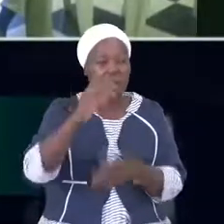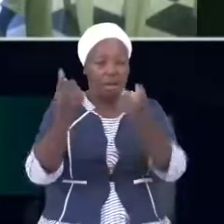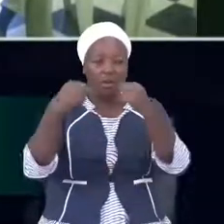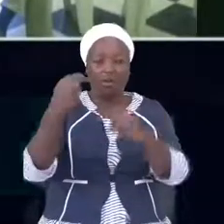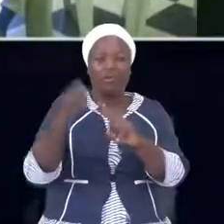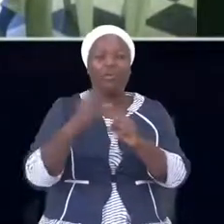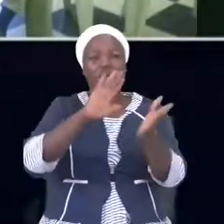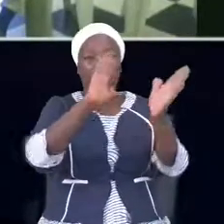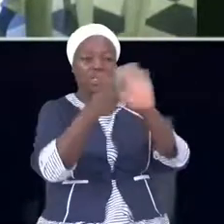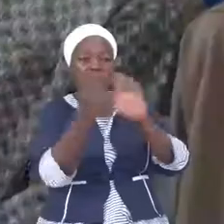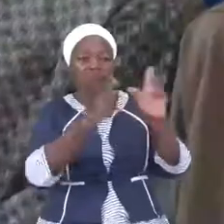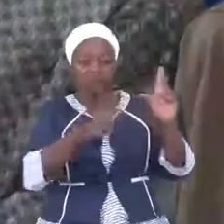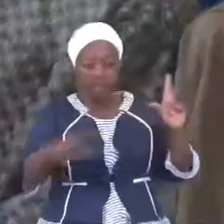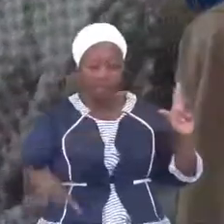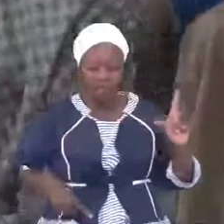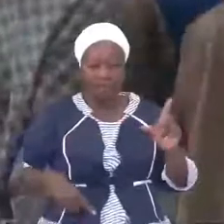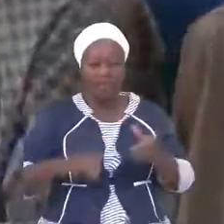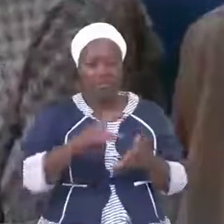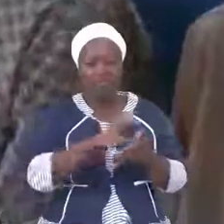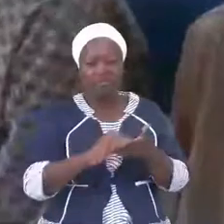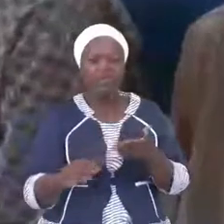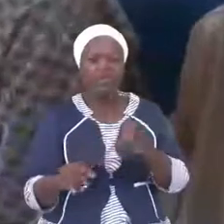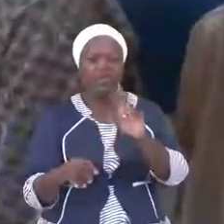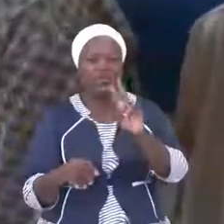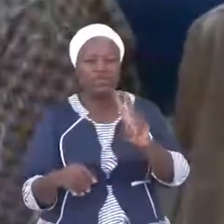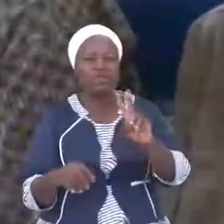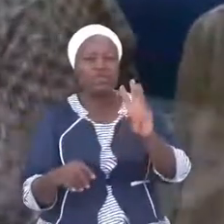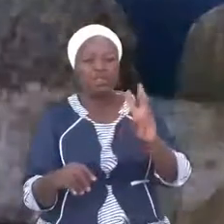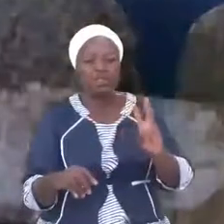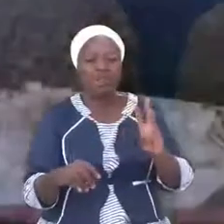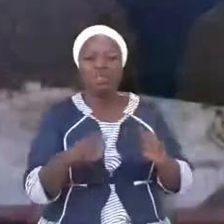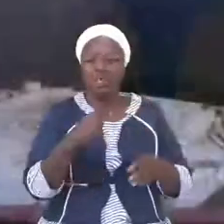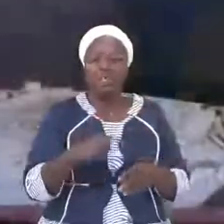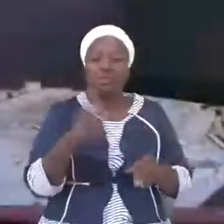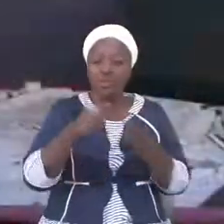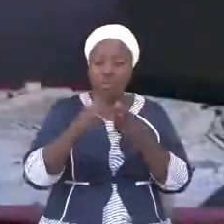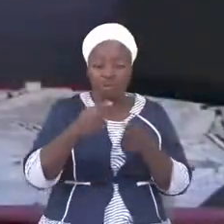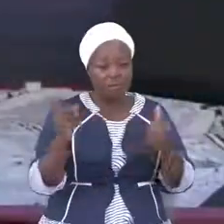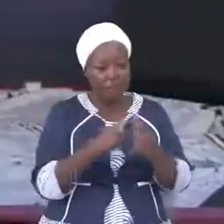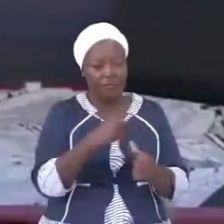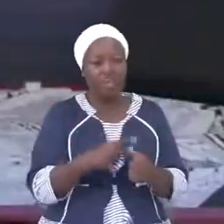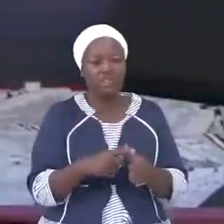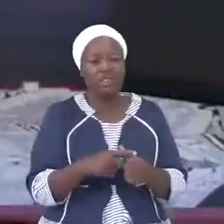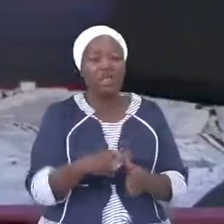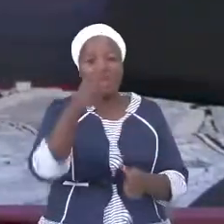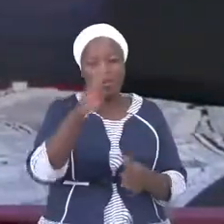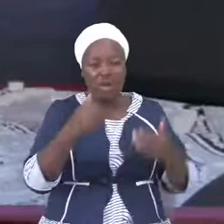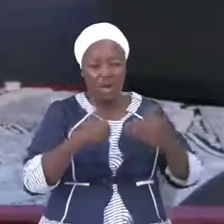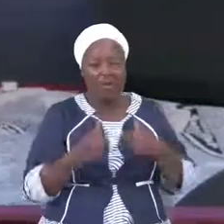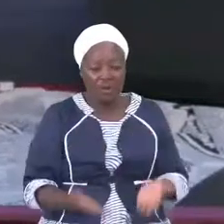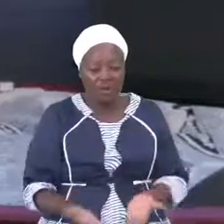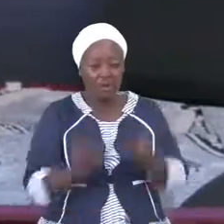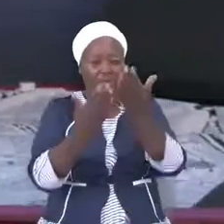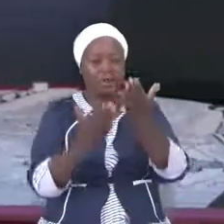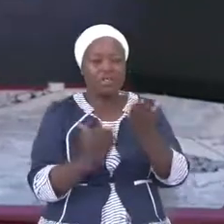afin que des temps de rafraîchissement viennent de la part du Seigneur et qu'il envoie devant et qu'il